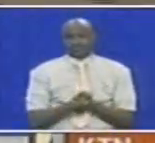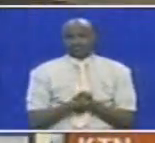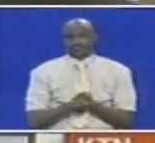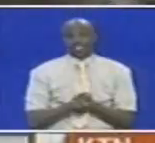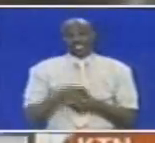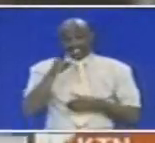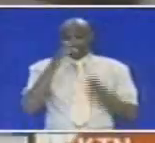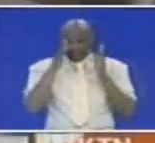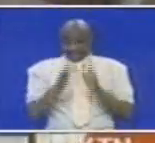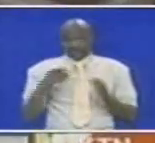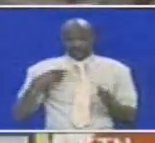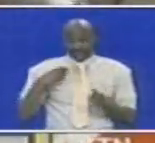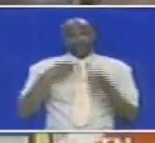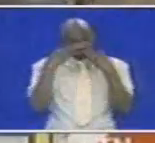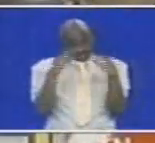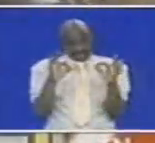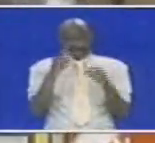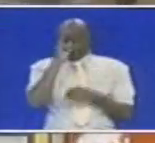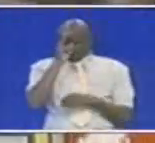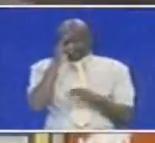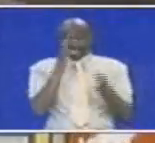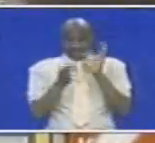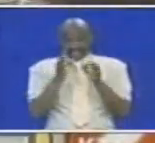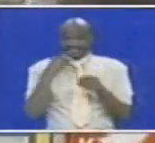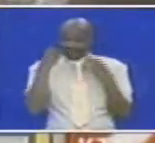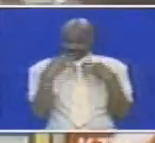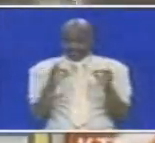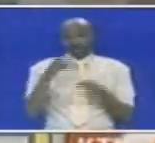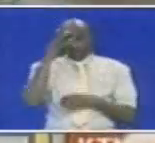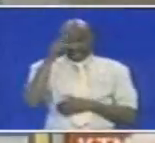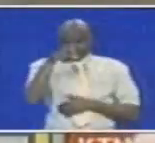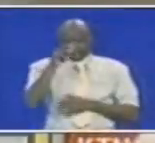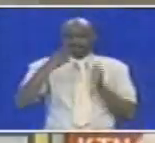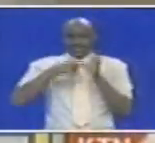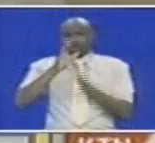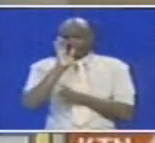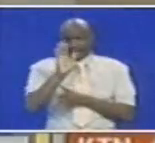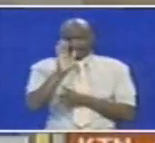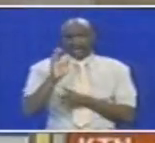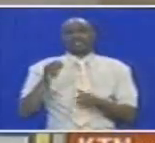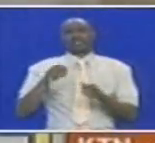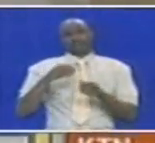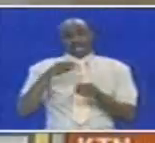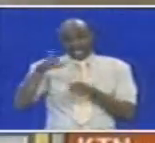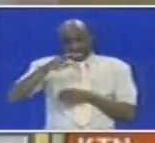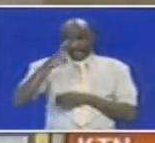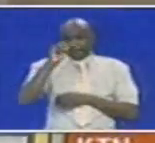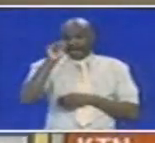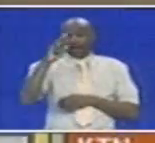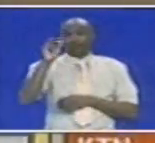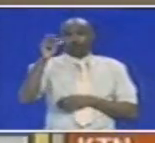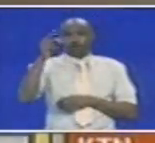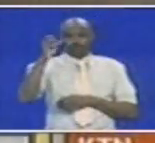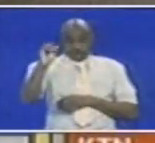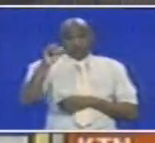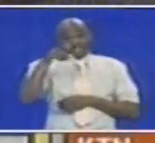Hata hivyo, jamaa huyo amechiliwa huru na polisi Embakasi baada ya kubainika kuwa kiwanda chake kiko eneo la Mavoko, na hivyo basi jukumu la